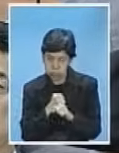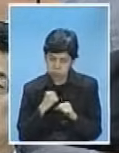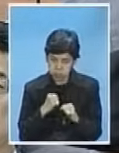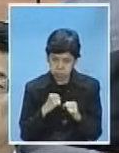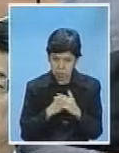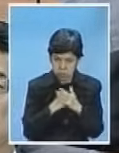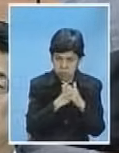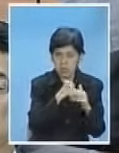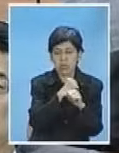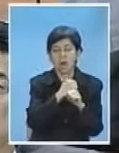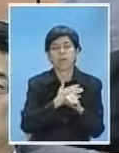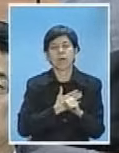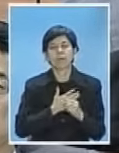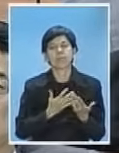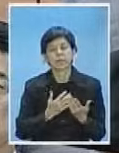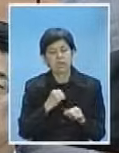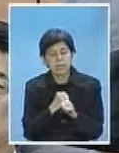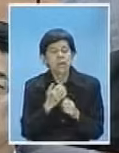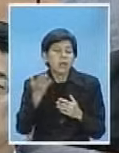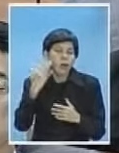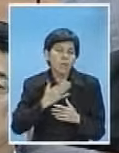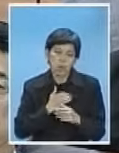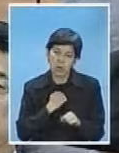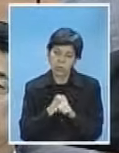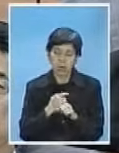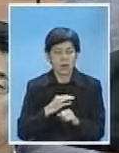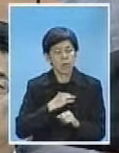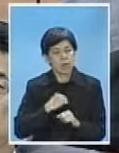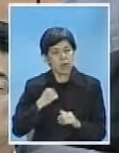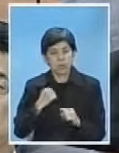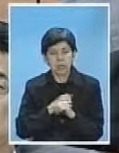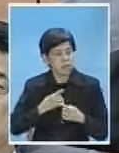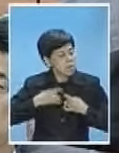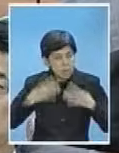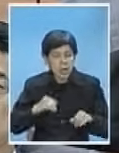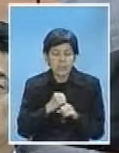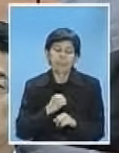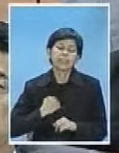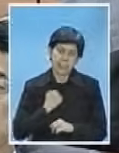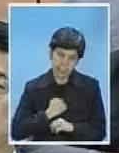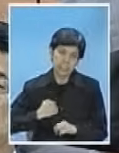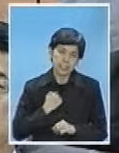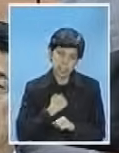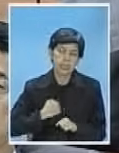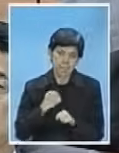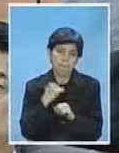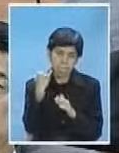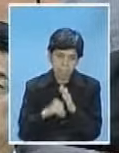และถุงมือกำมะหยี่ที่ผ่านมาใช้กำปั้นเหล็กมากเกินไป เสียใจในสิ่งที่เคยท